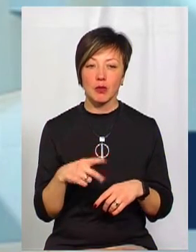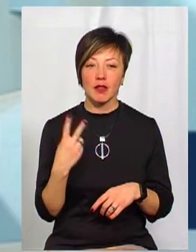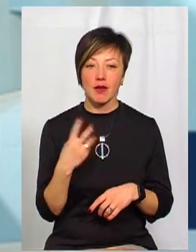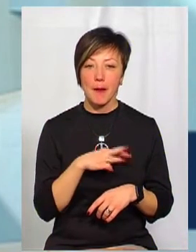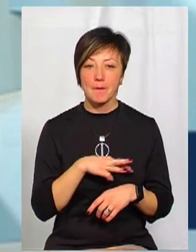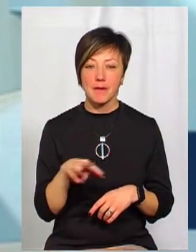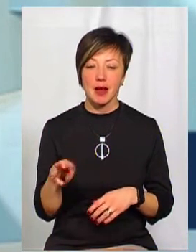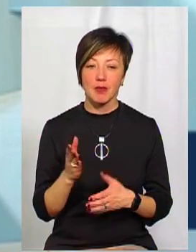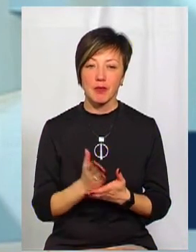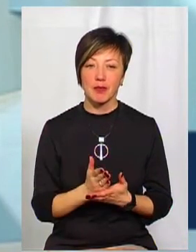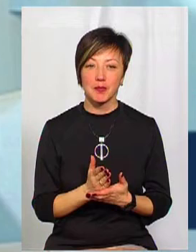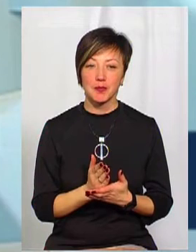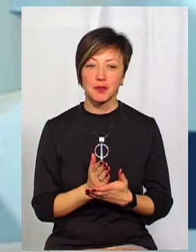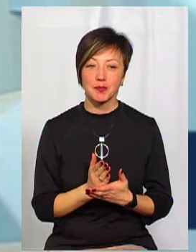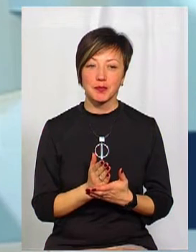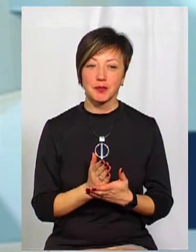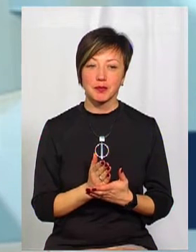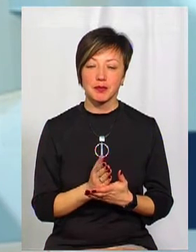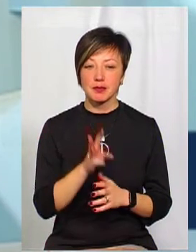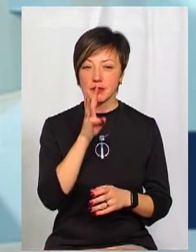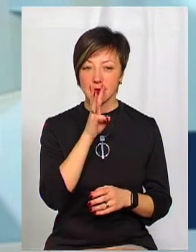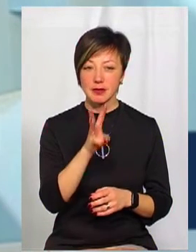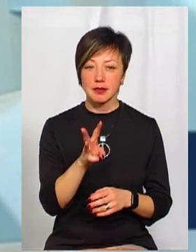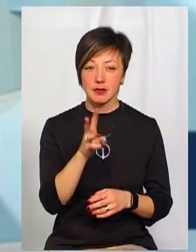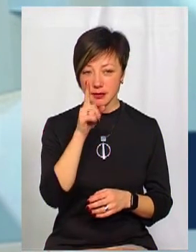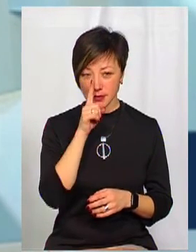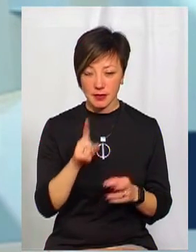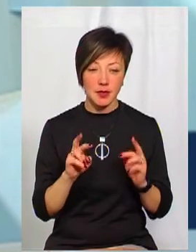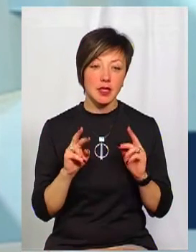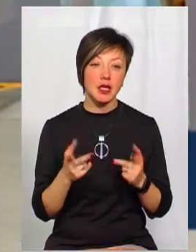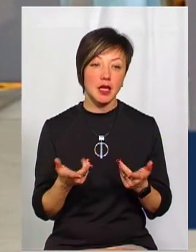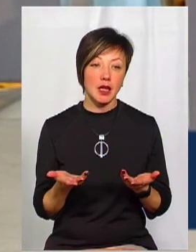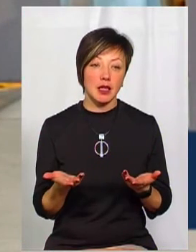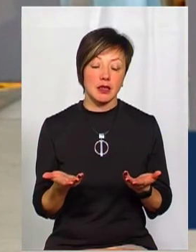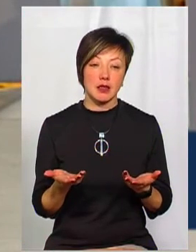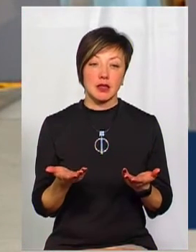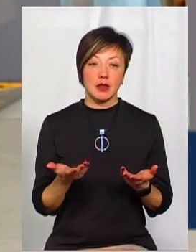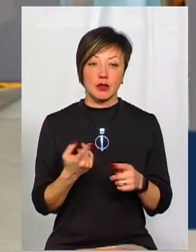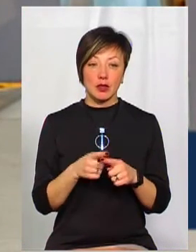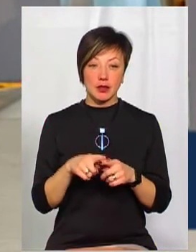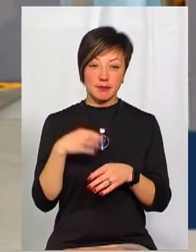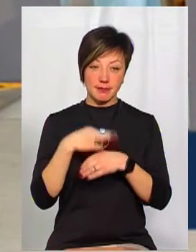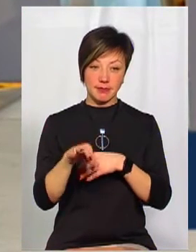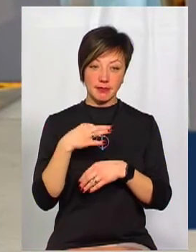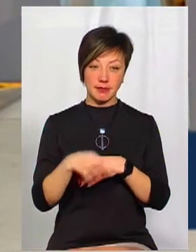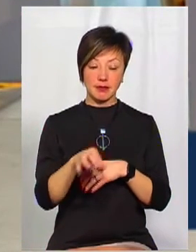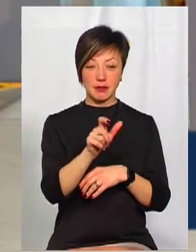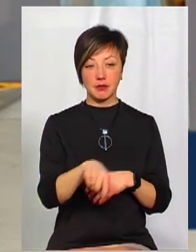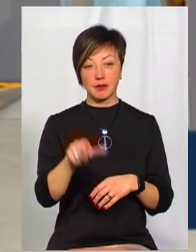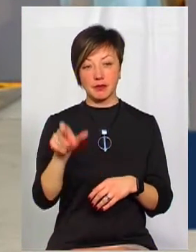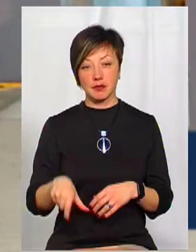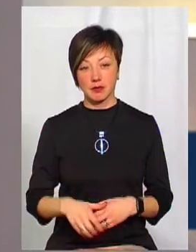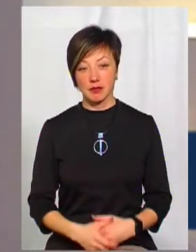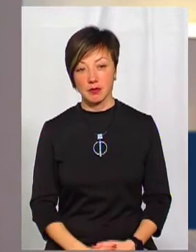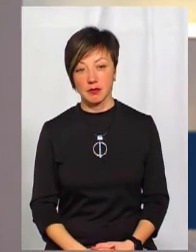2 мільйони мають зарплати в місяць. То як ви так нас душите в цих бідних людей? Ми